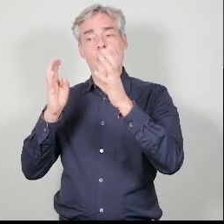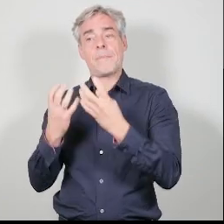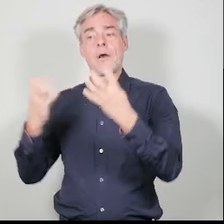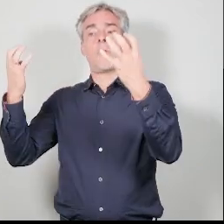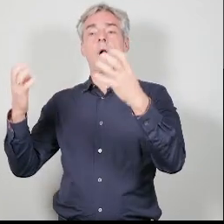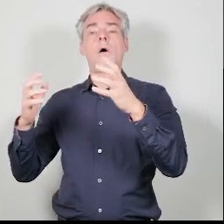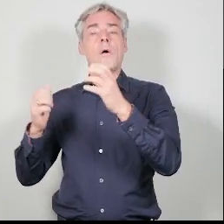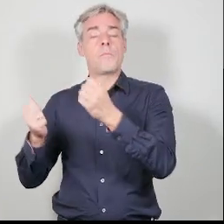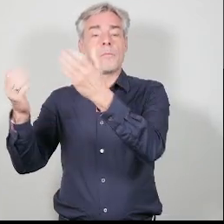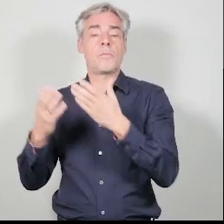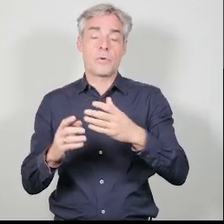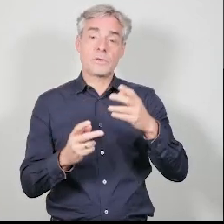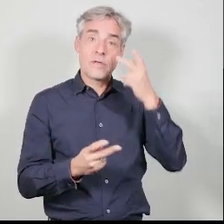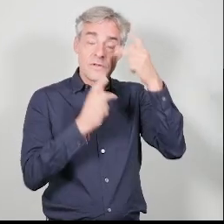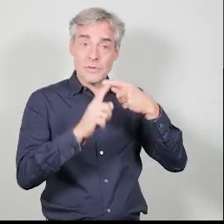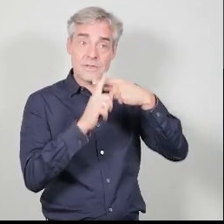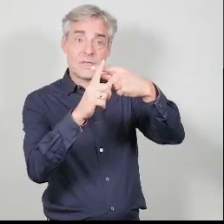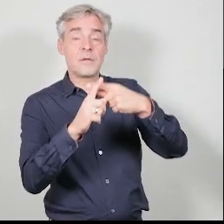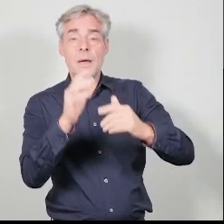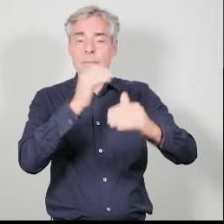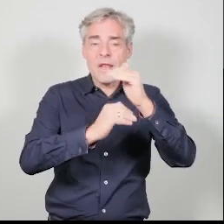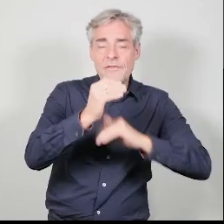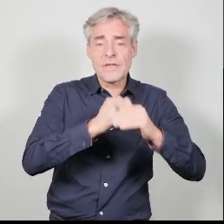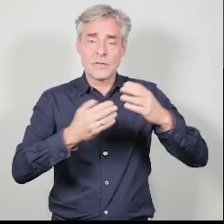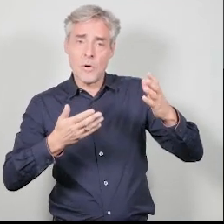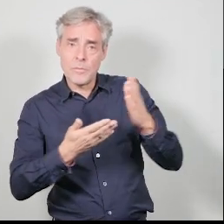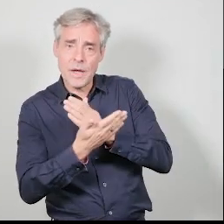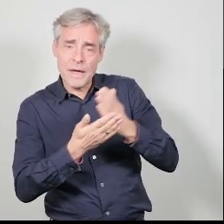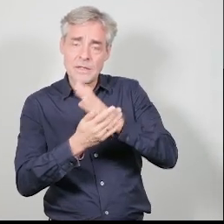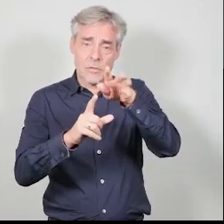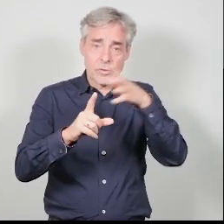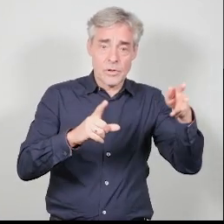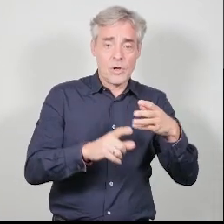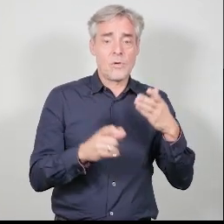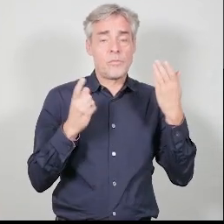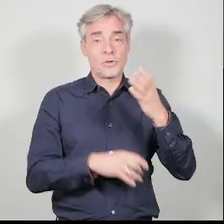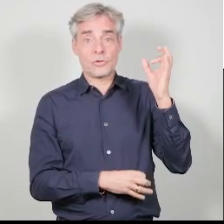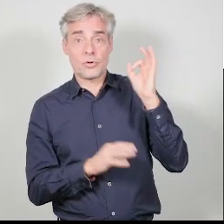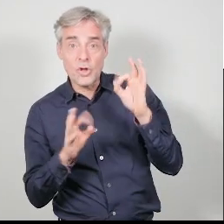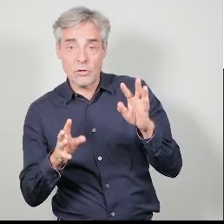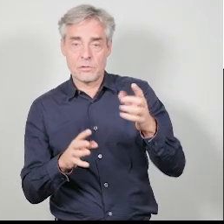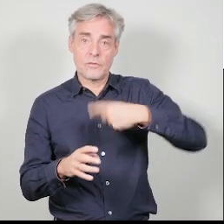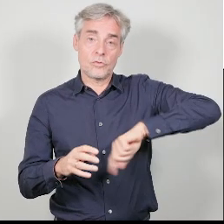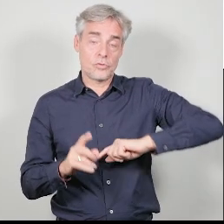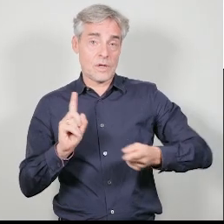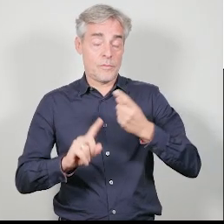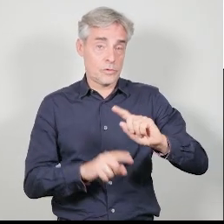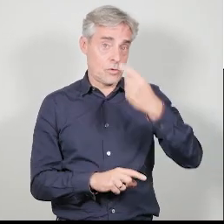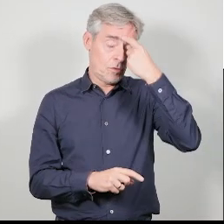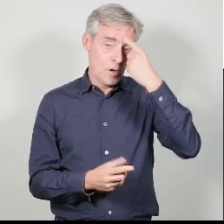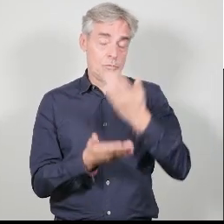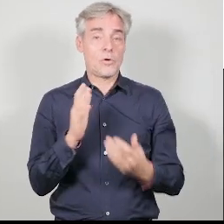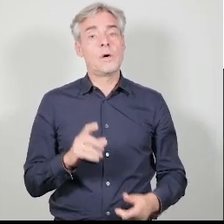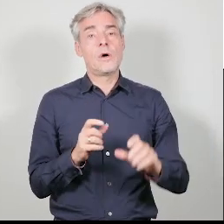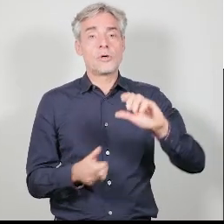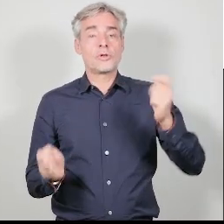accompagner sur cette vision cible aussi. C'est de la planification, c'est de la programmation, cela prend du temps. Il faut qu'on en ait tous conscience parce qu'on ne transforme pas